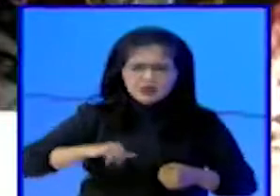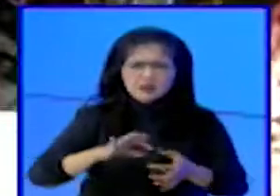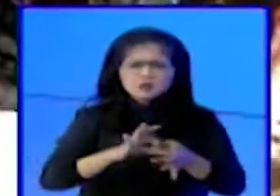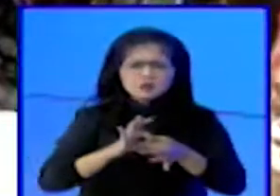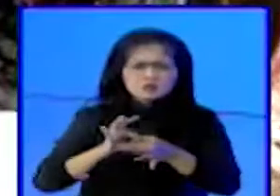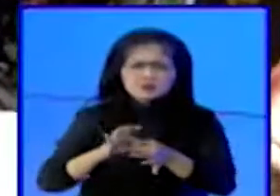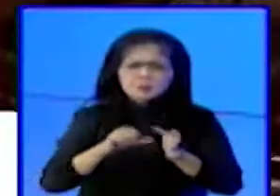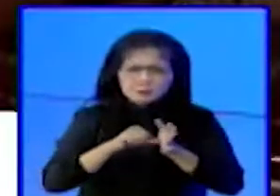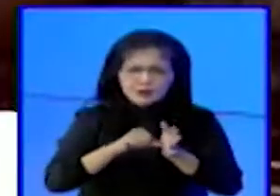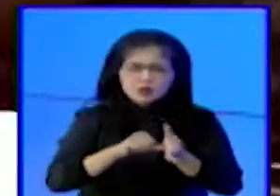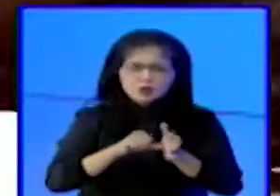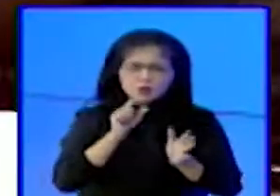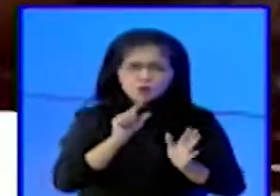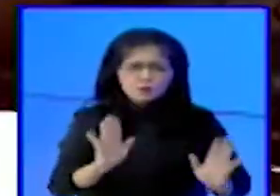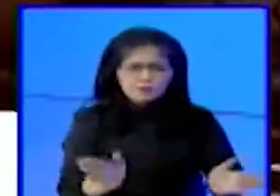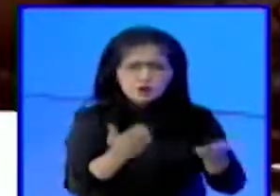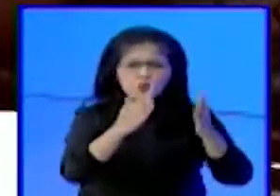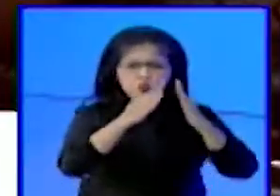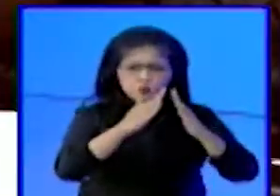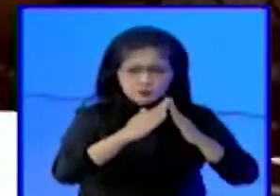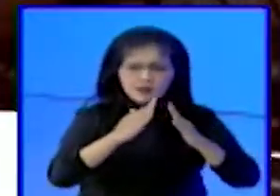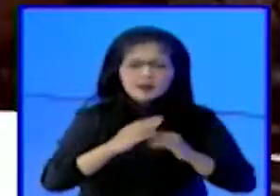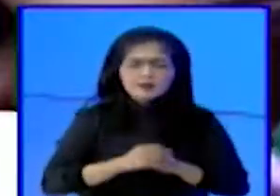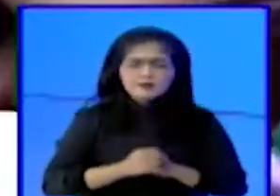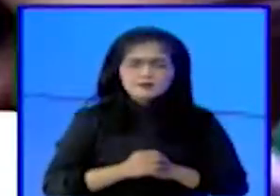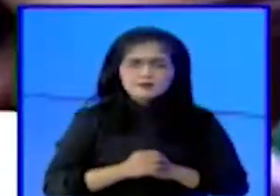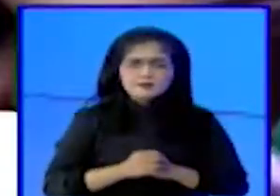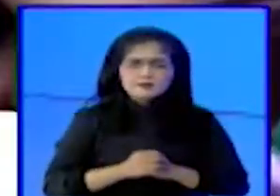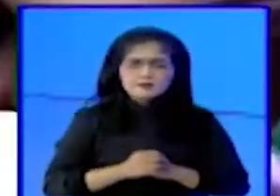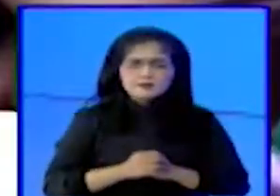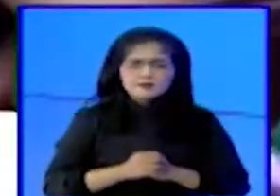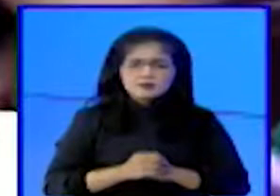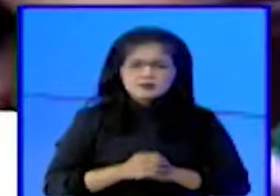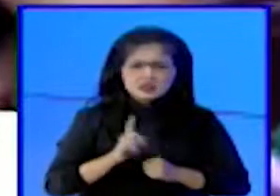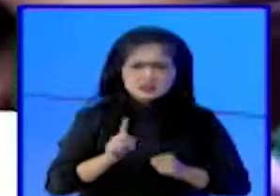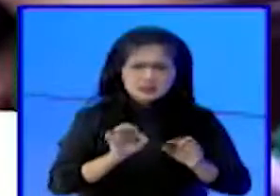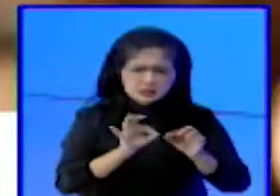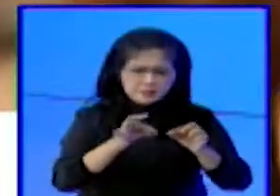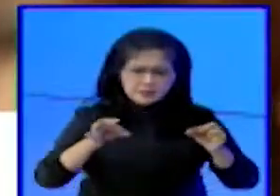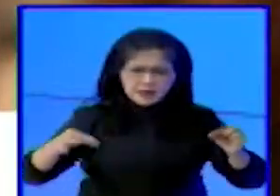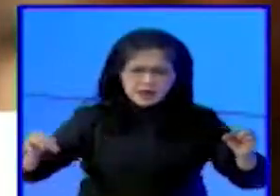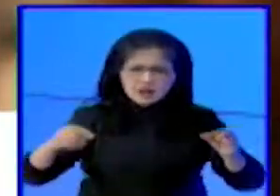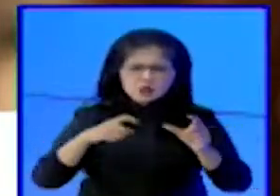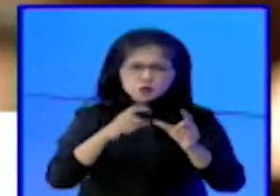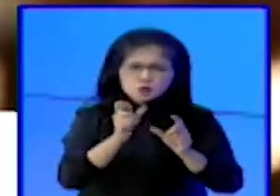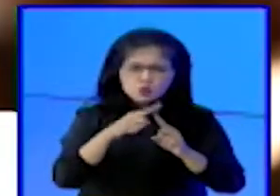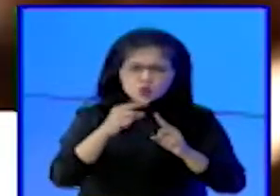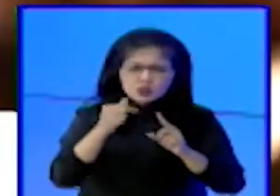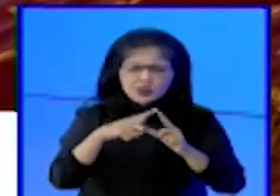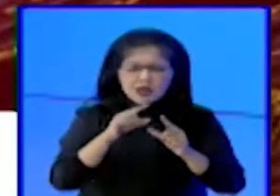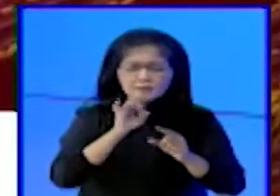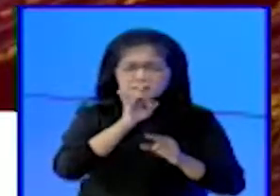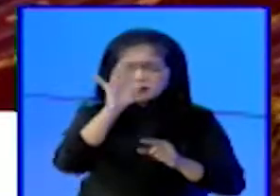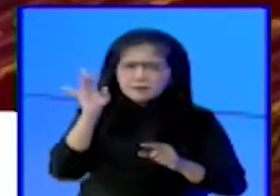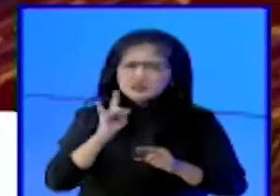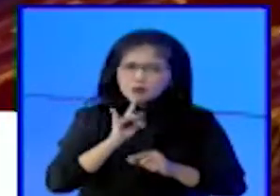Tenun yang dibuat para mama ini namanya sotis. Ditenun langsung dari benang sutra beraneka warna. Tenun Kupang berwarna dasar